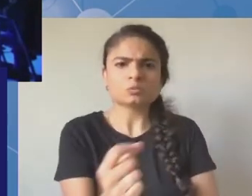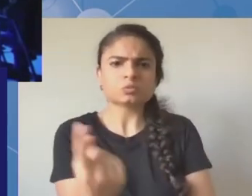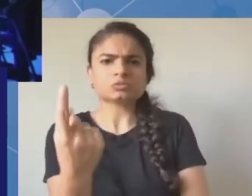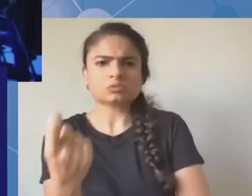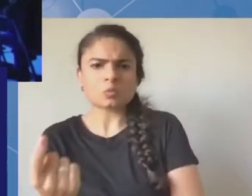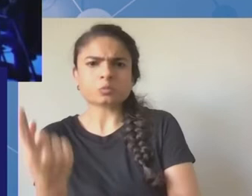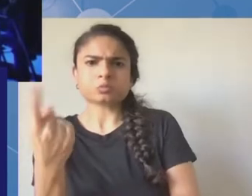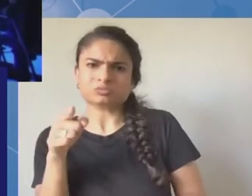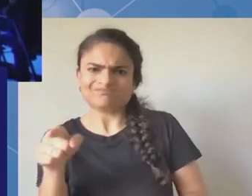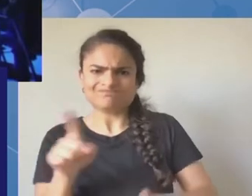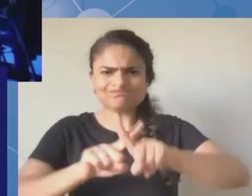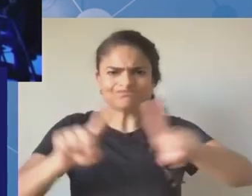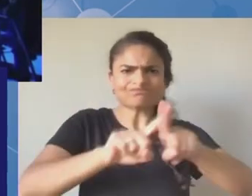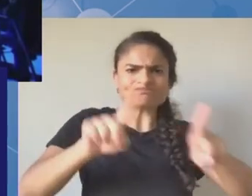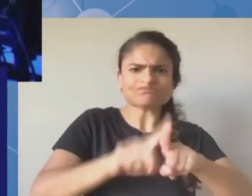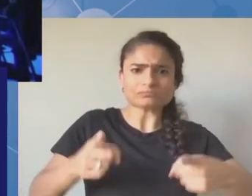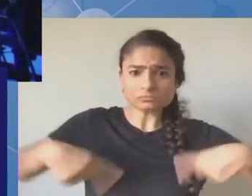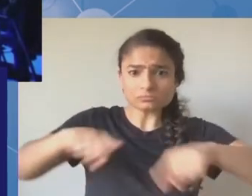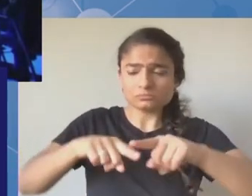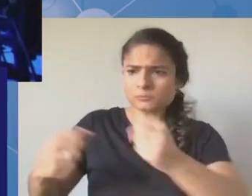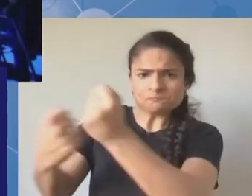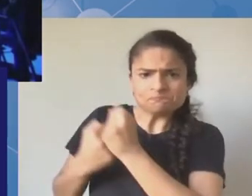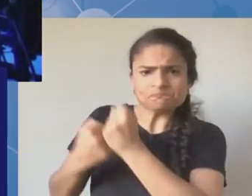السرعة، لذلك